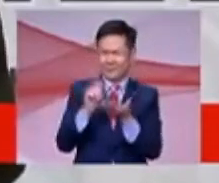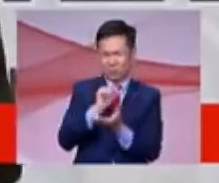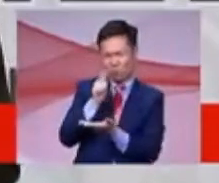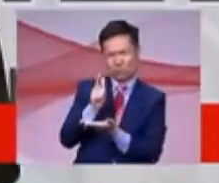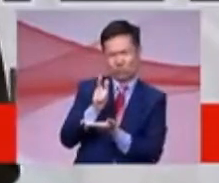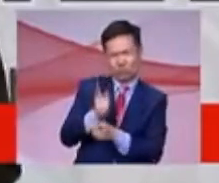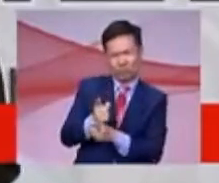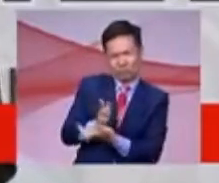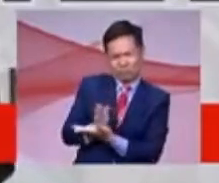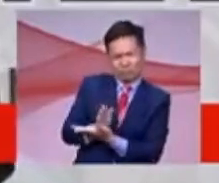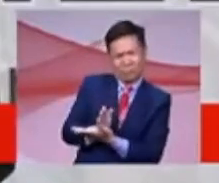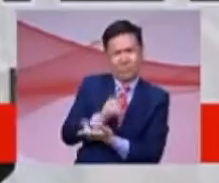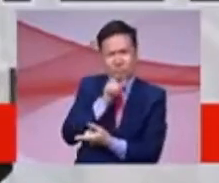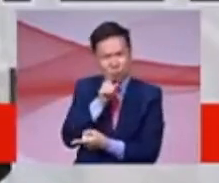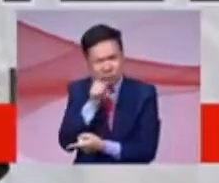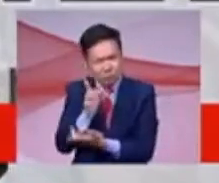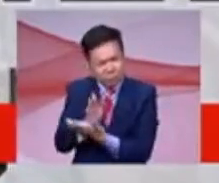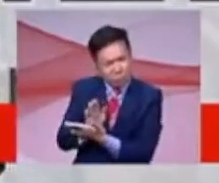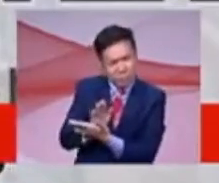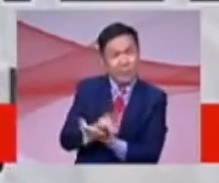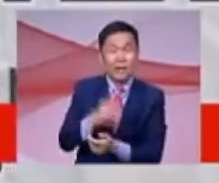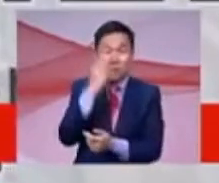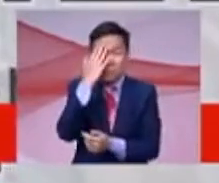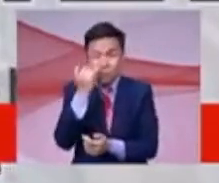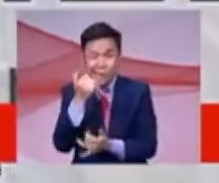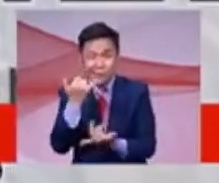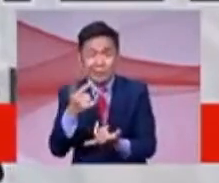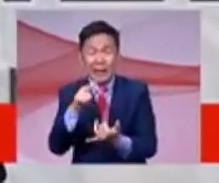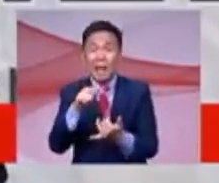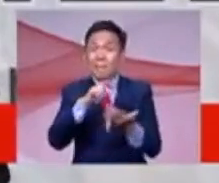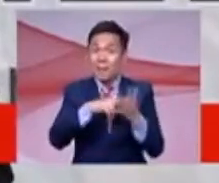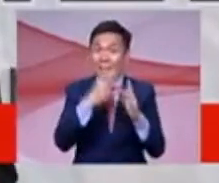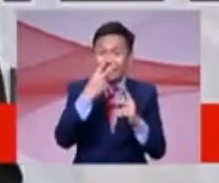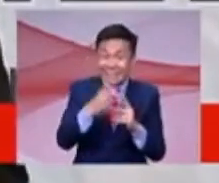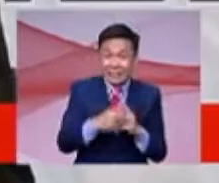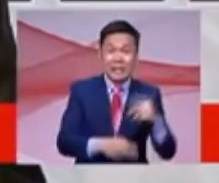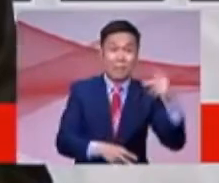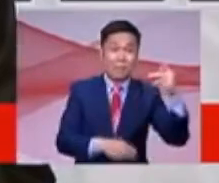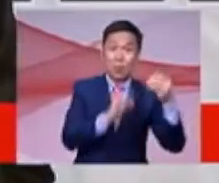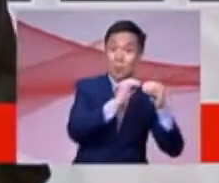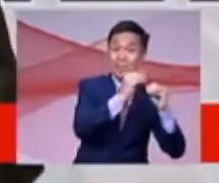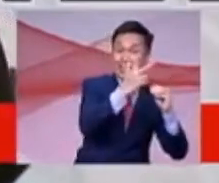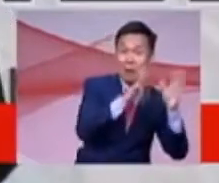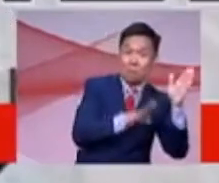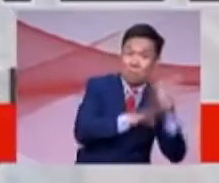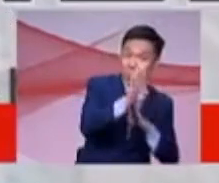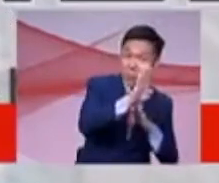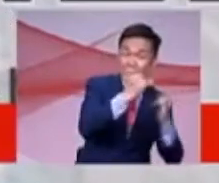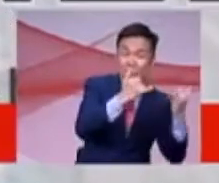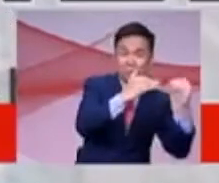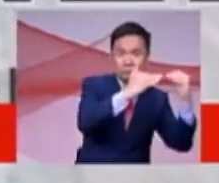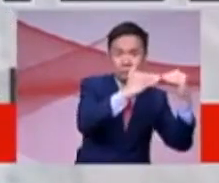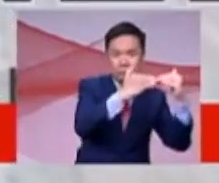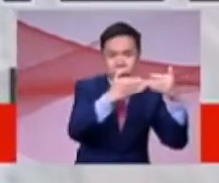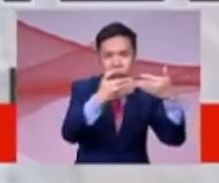ada gelombang baru, kita lihat itu adalah satu kesinambungan pada gelombang ketiga.